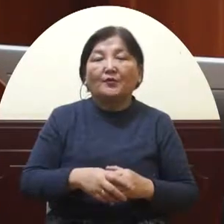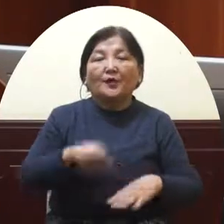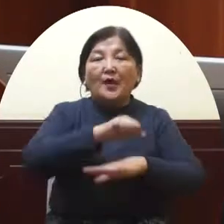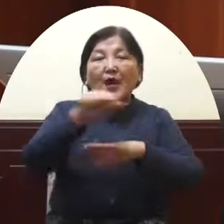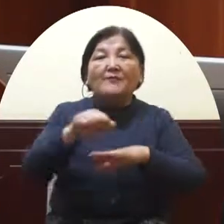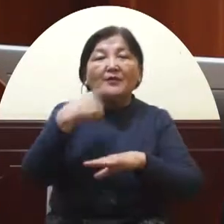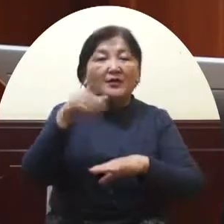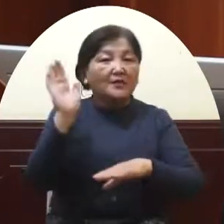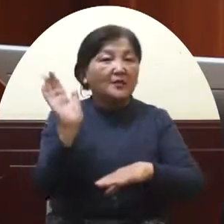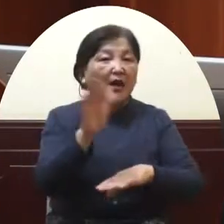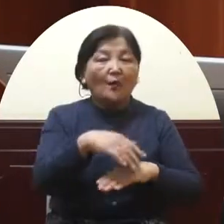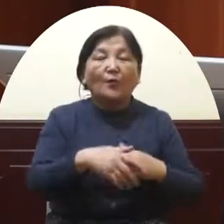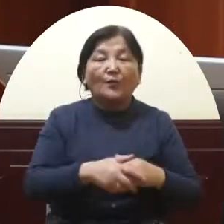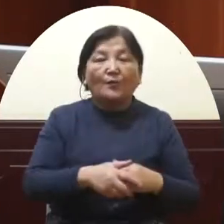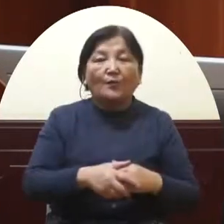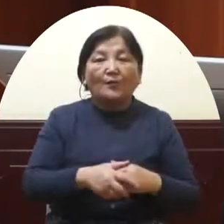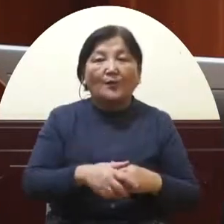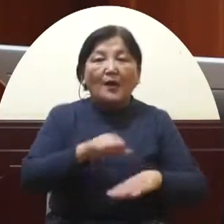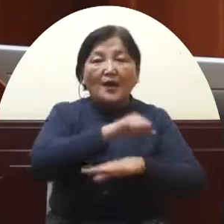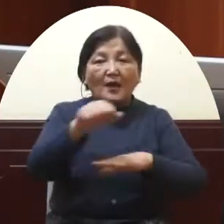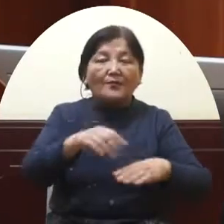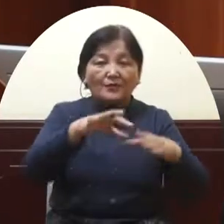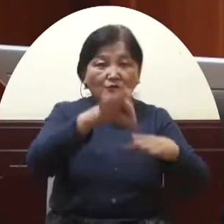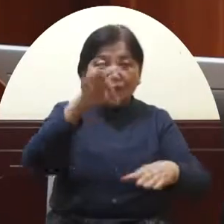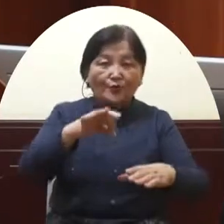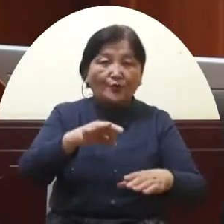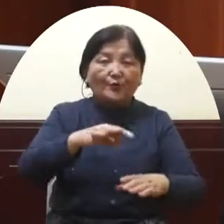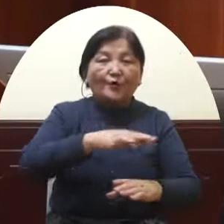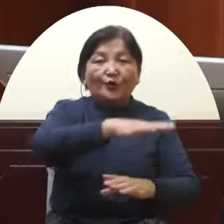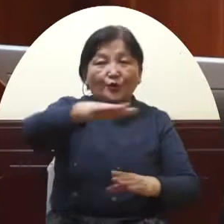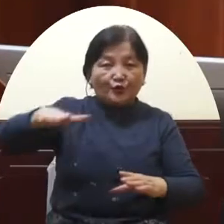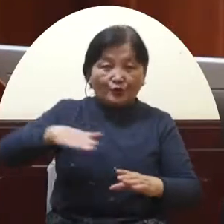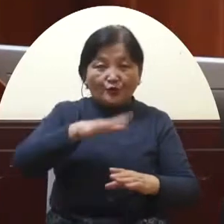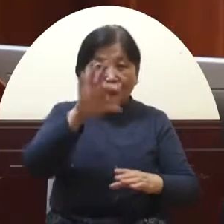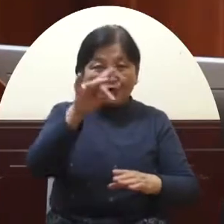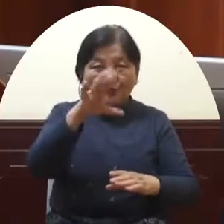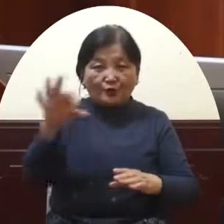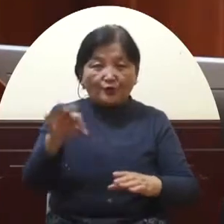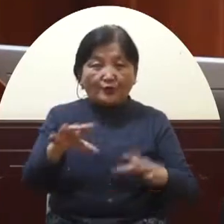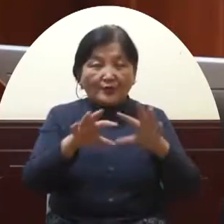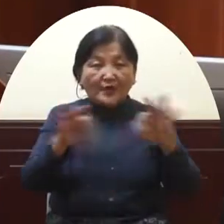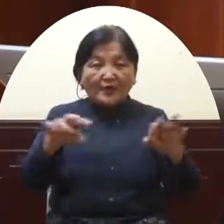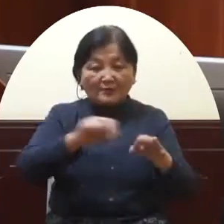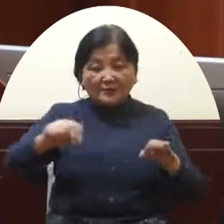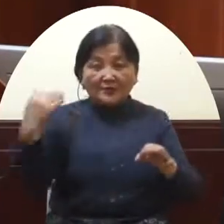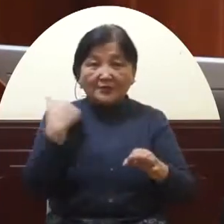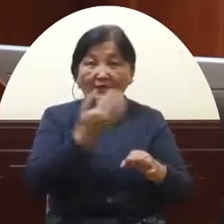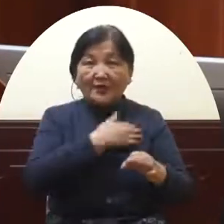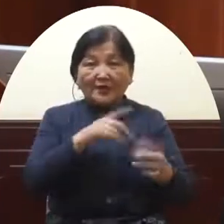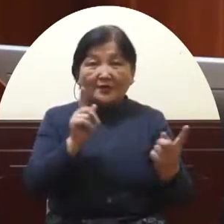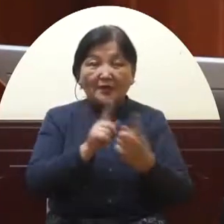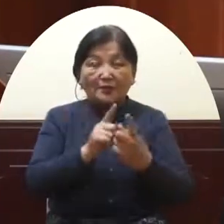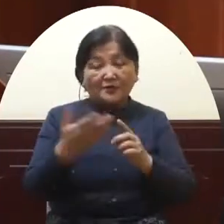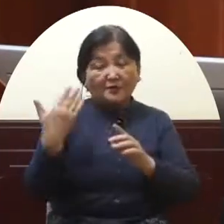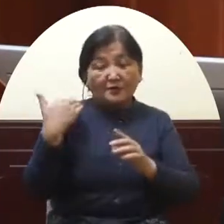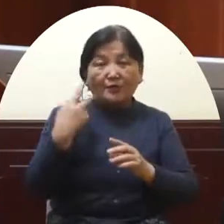хэлээд яах вэ? Тэг аймгийн сонгуулийн тойргийн хорооны нарийн бичгтээ уулзж байхад 2012 оны